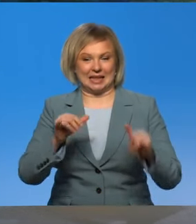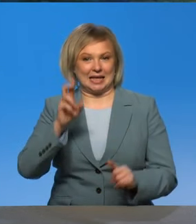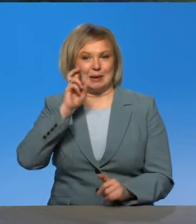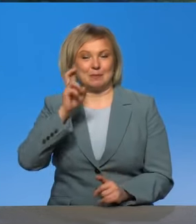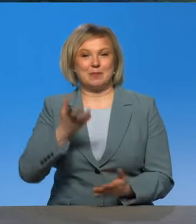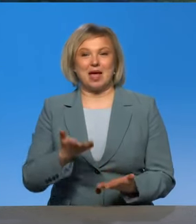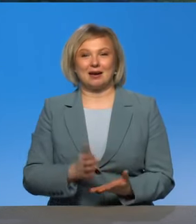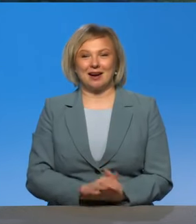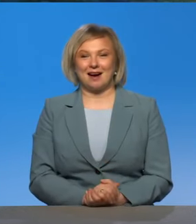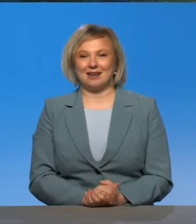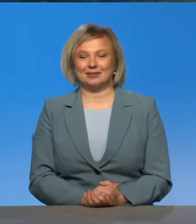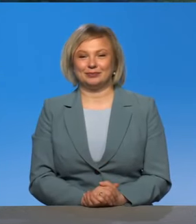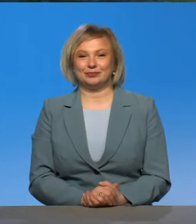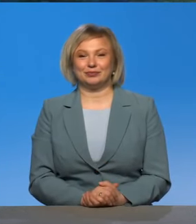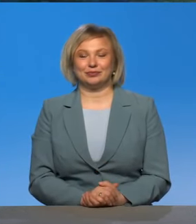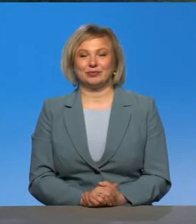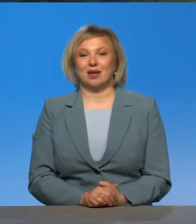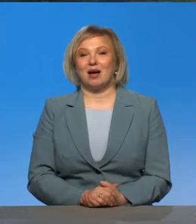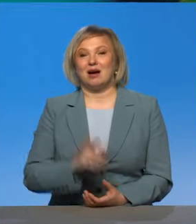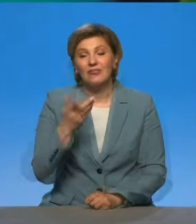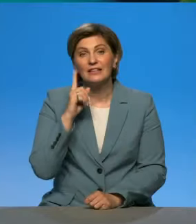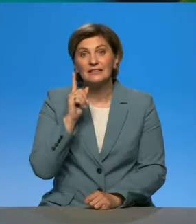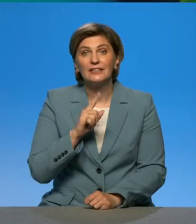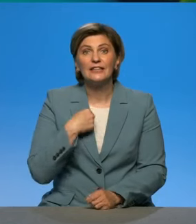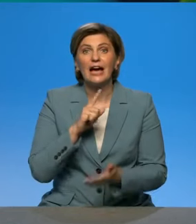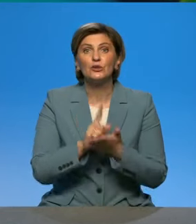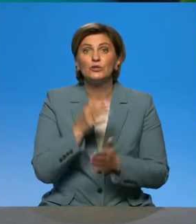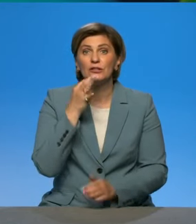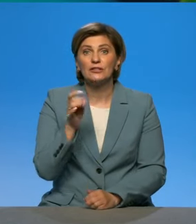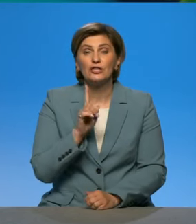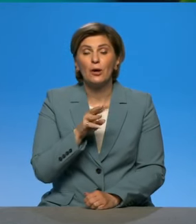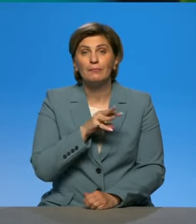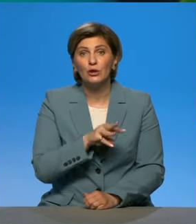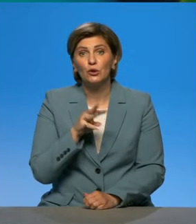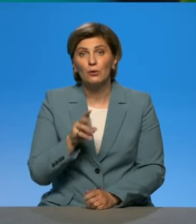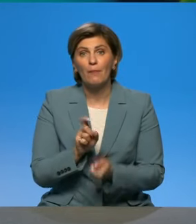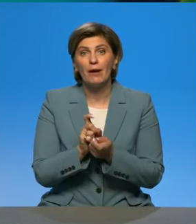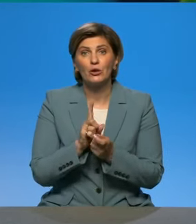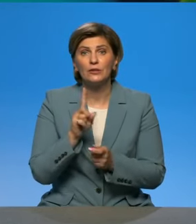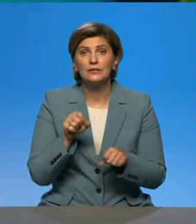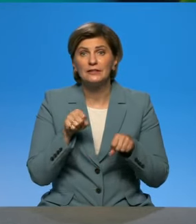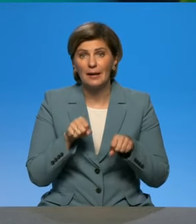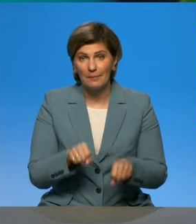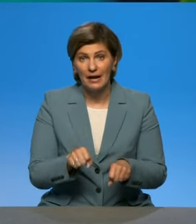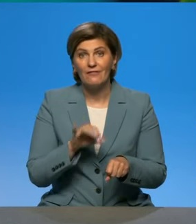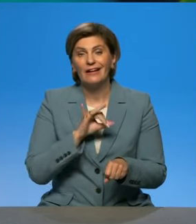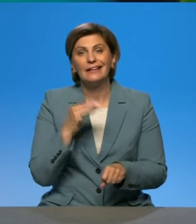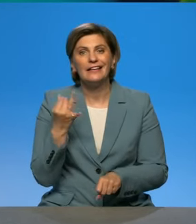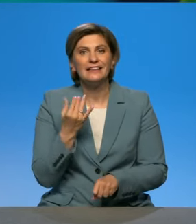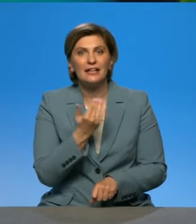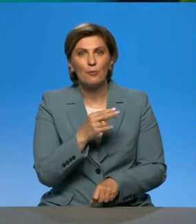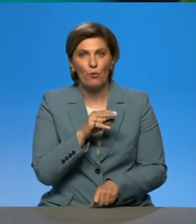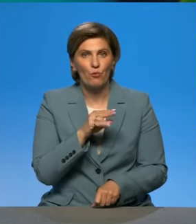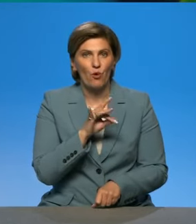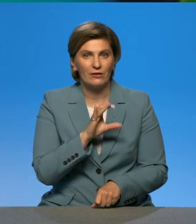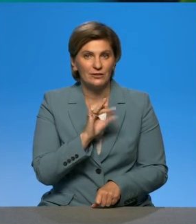подачи, если не ошибаюсь. Вы знаете, я вам должен сказать, что Миклух Маклай боролся за права и интересы папуасов. Безусловно,